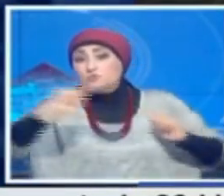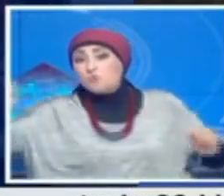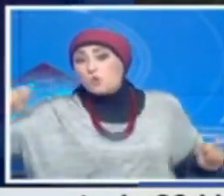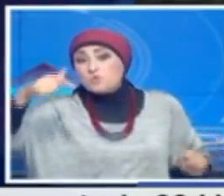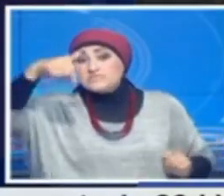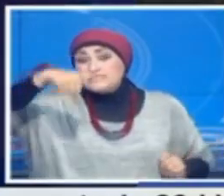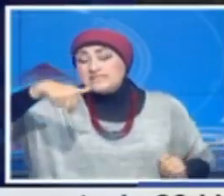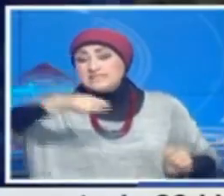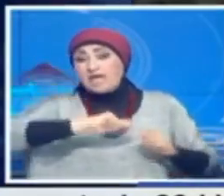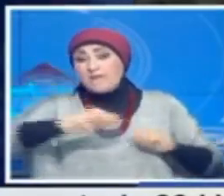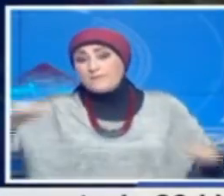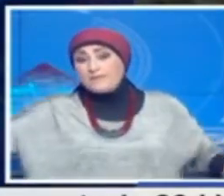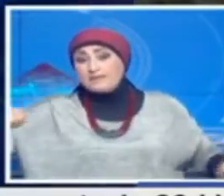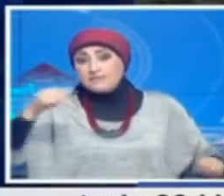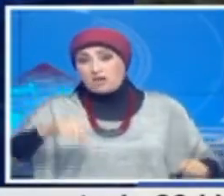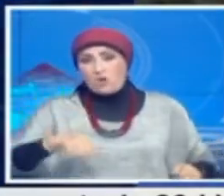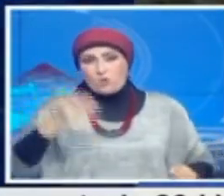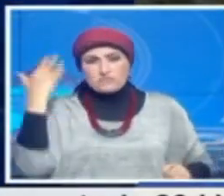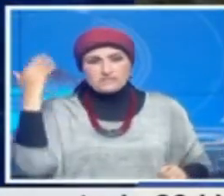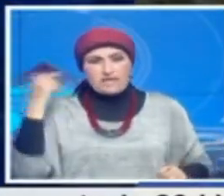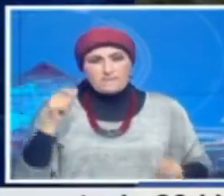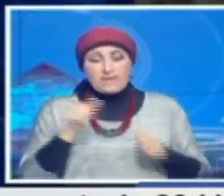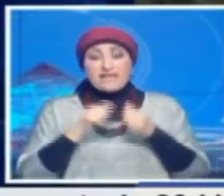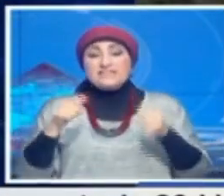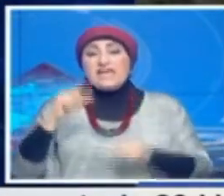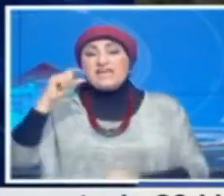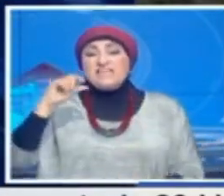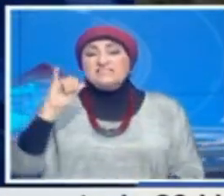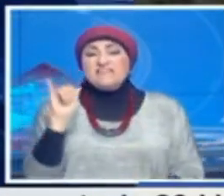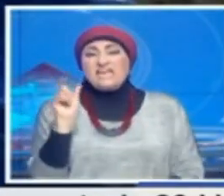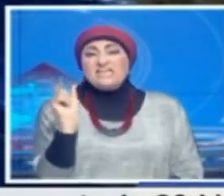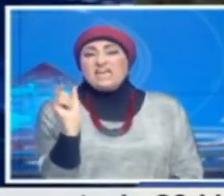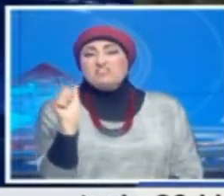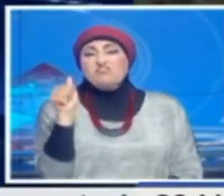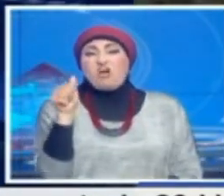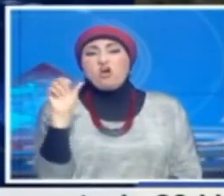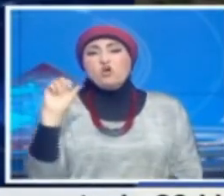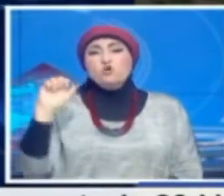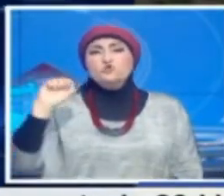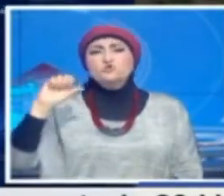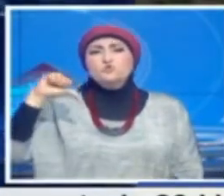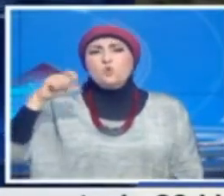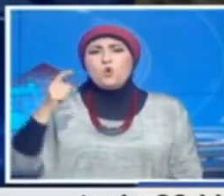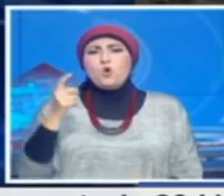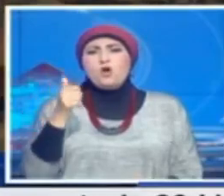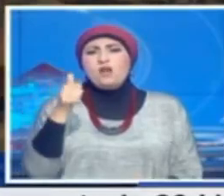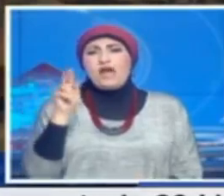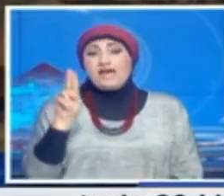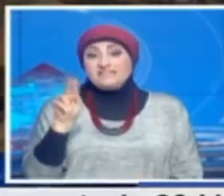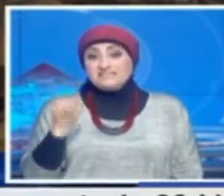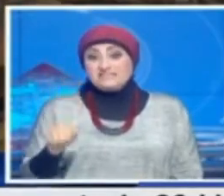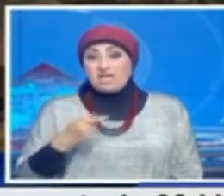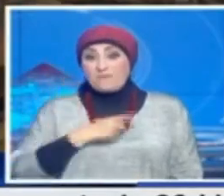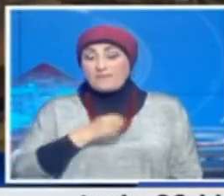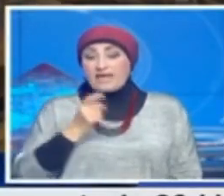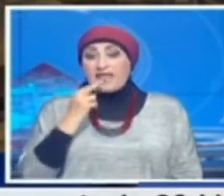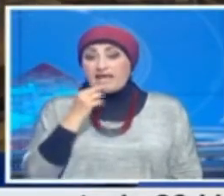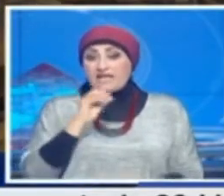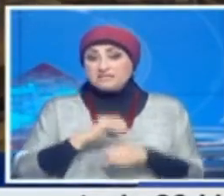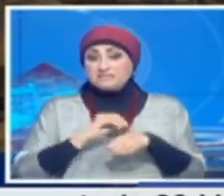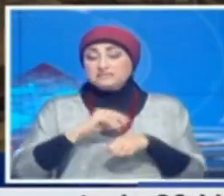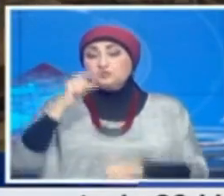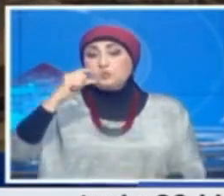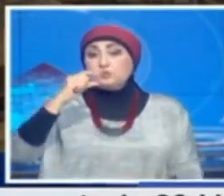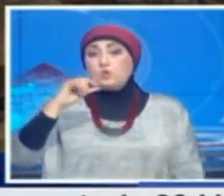نحو 6 أمتار، ينتمي لفرد من عائلة الديناصورات تسمى بأبيلوسوريات. من جانبها